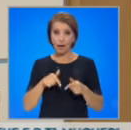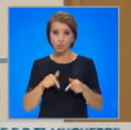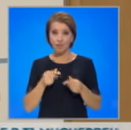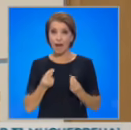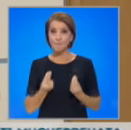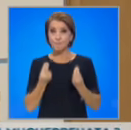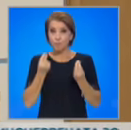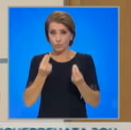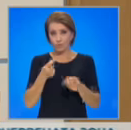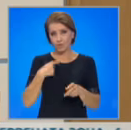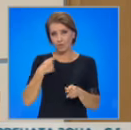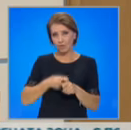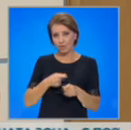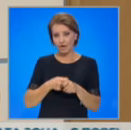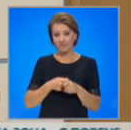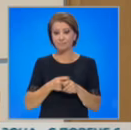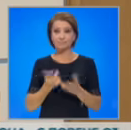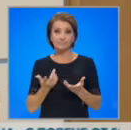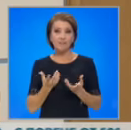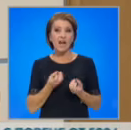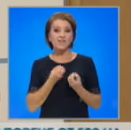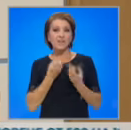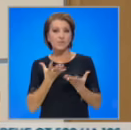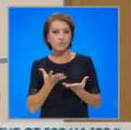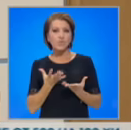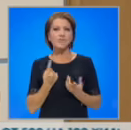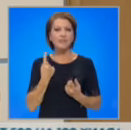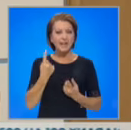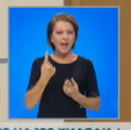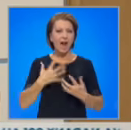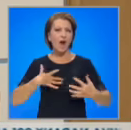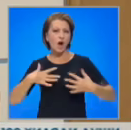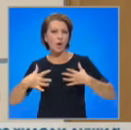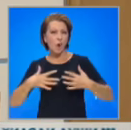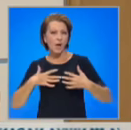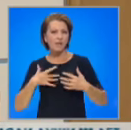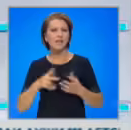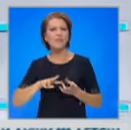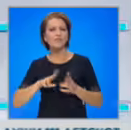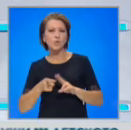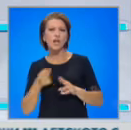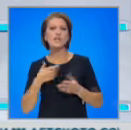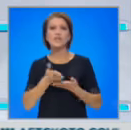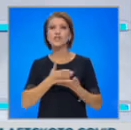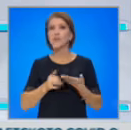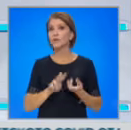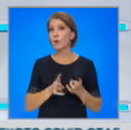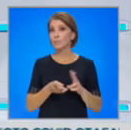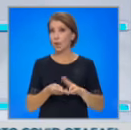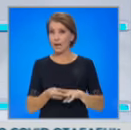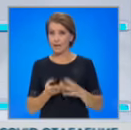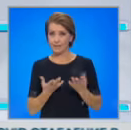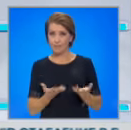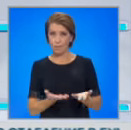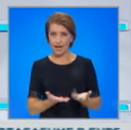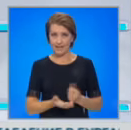да се направи. При всички случаи, в една или друга роля ще продължим да сме част от промяната. Към другата